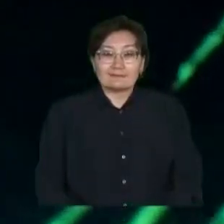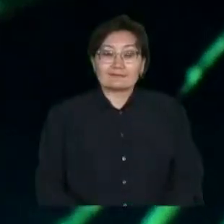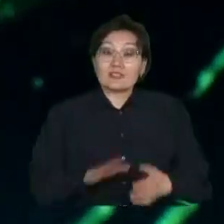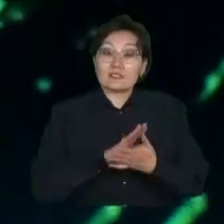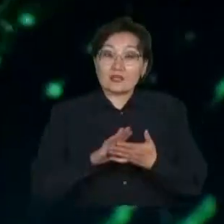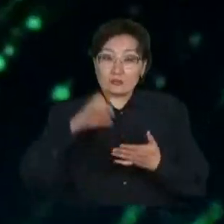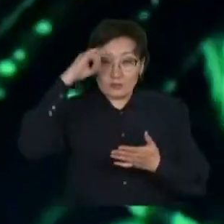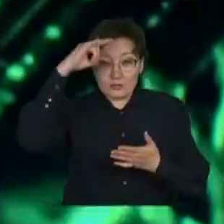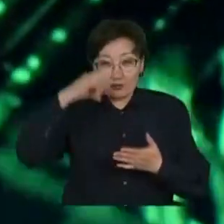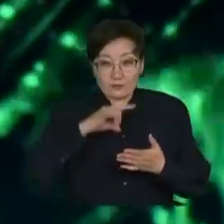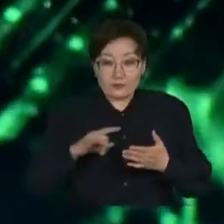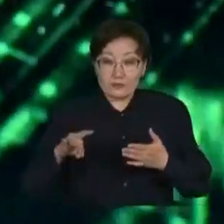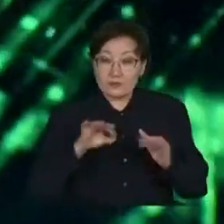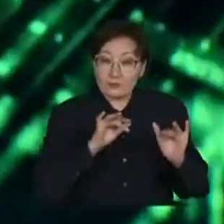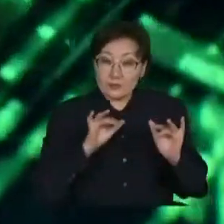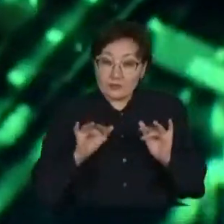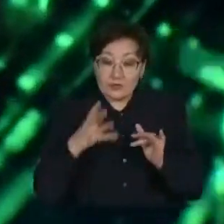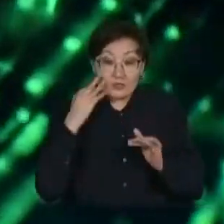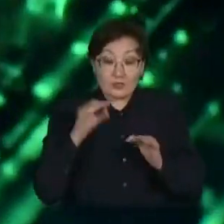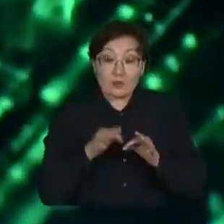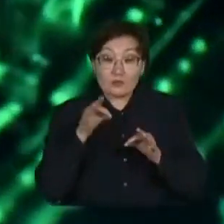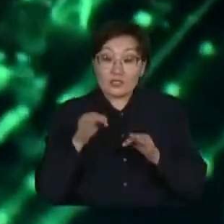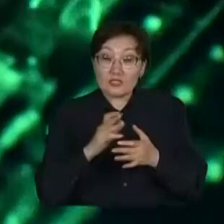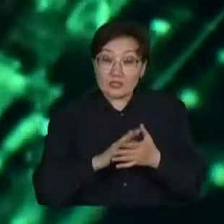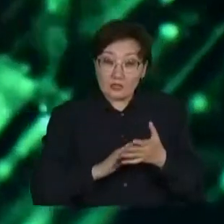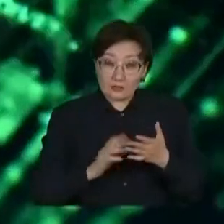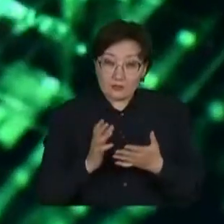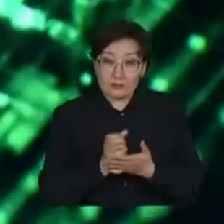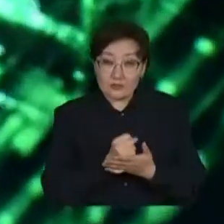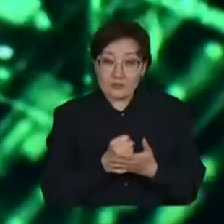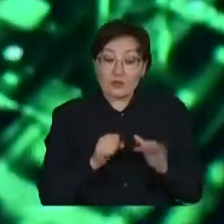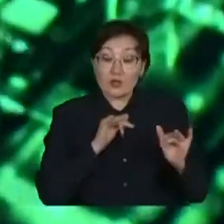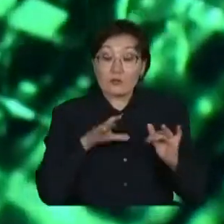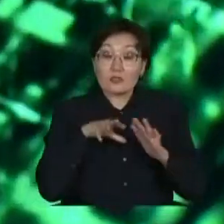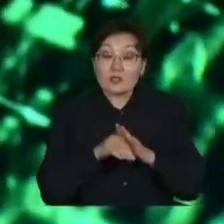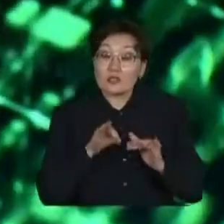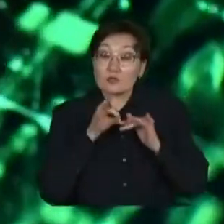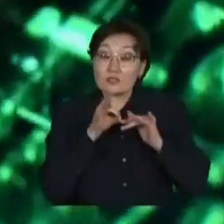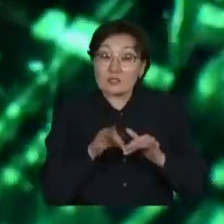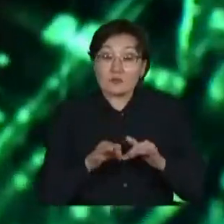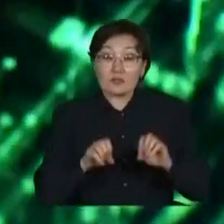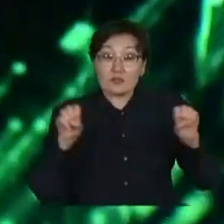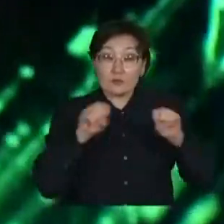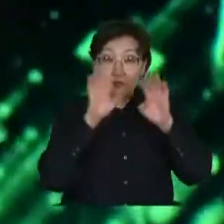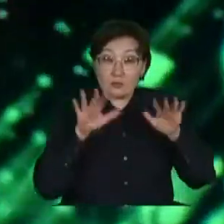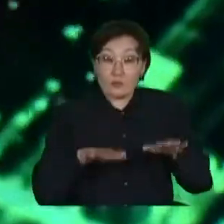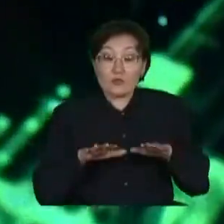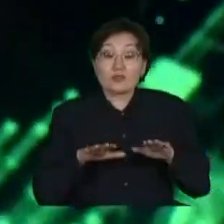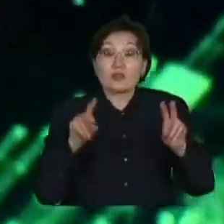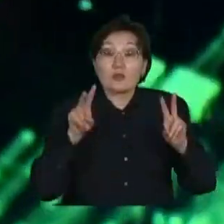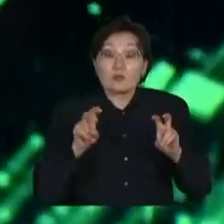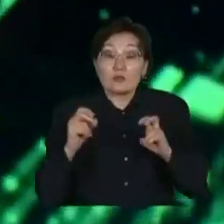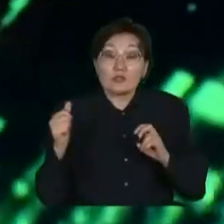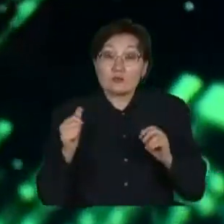Таза Қазақстан республикалық акциясы Алматы облысында да жалғасып жатыр. Науқан аясында өтіп жатқан киелі мекен апталығында